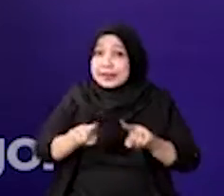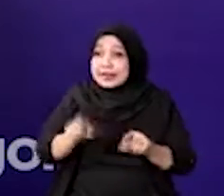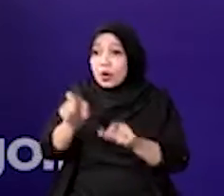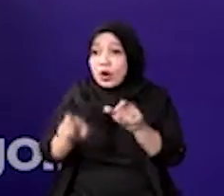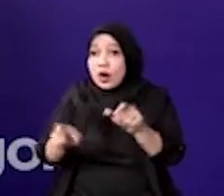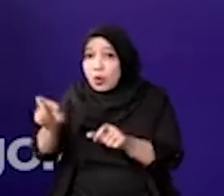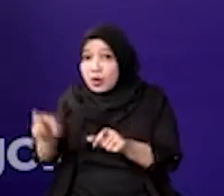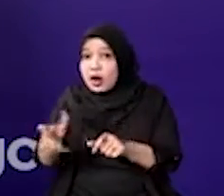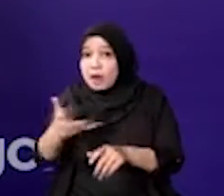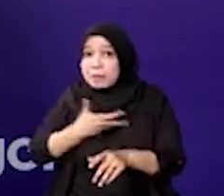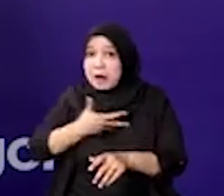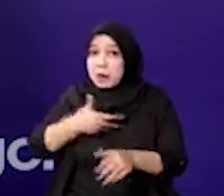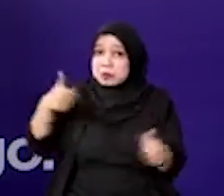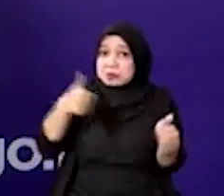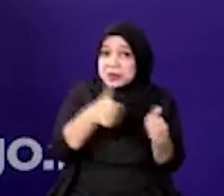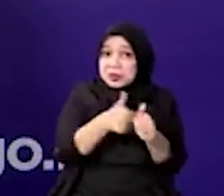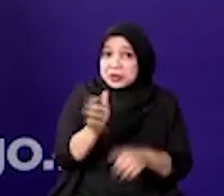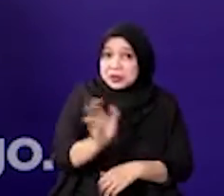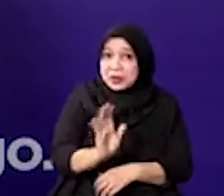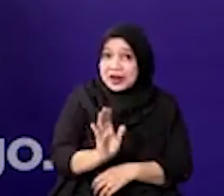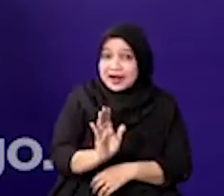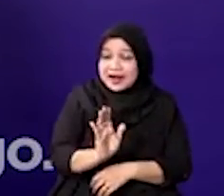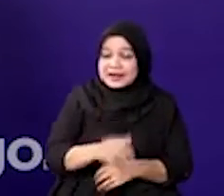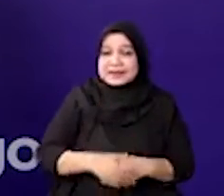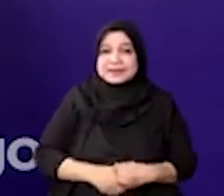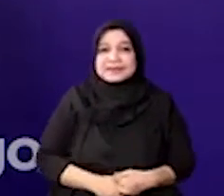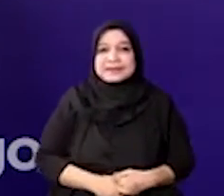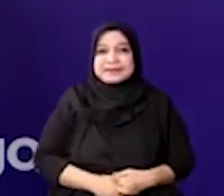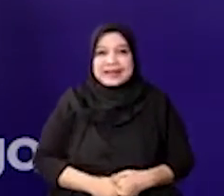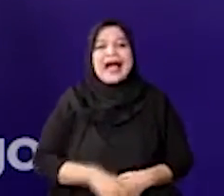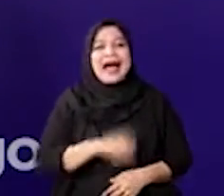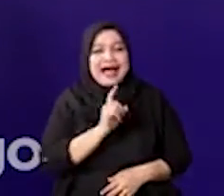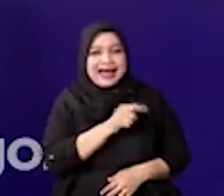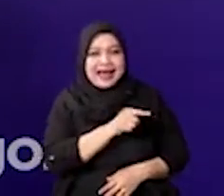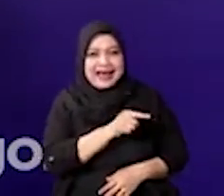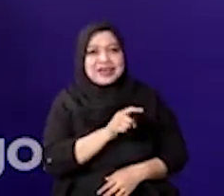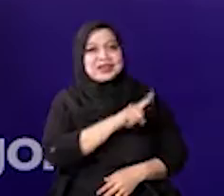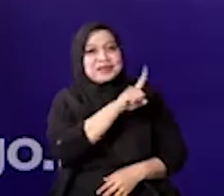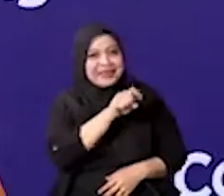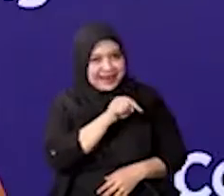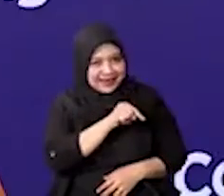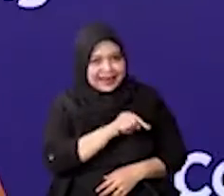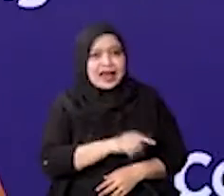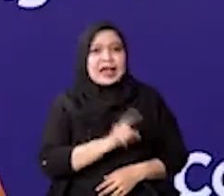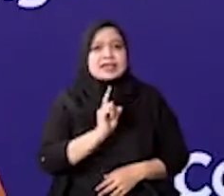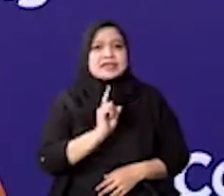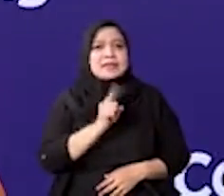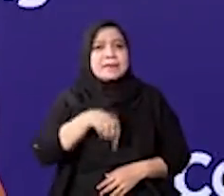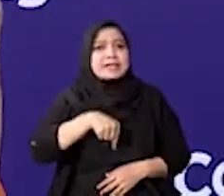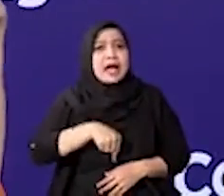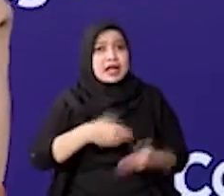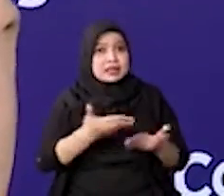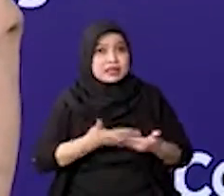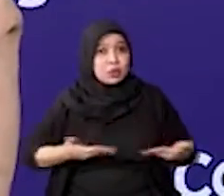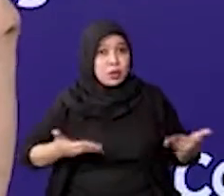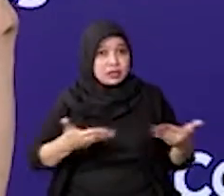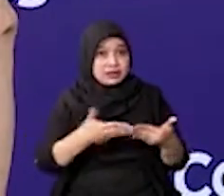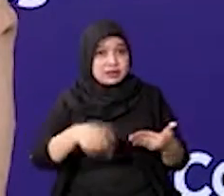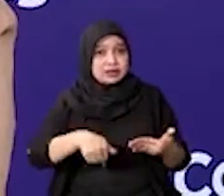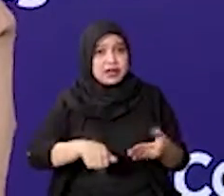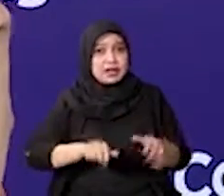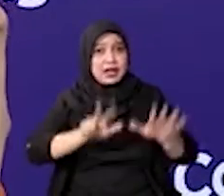menjalankan ini Nah itu dia ya pertanyaannya kalau dilihat sekarang di tengah kita sudah 8 bulan di tengah pandemi covid-19 Habib melihat